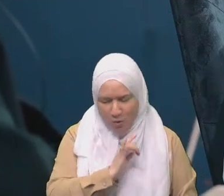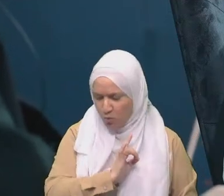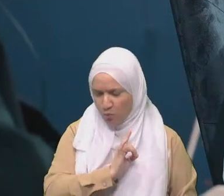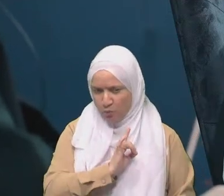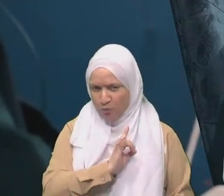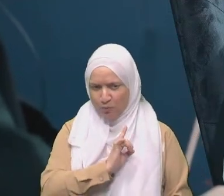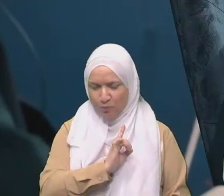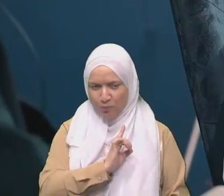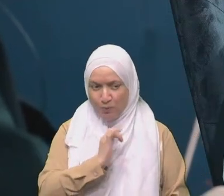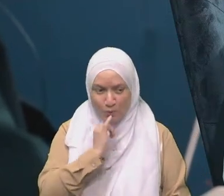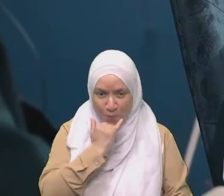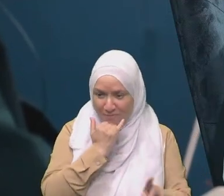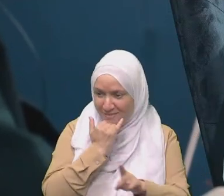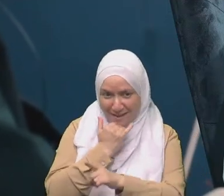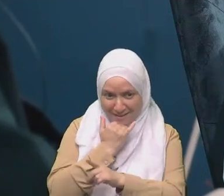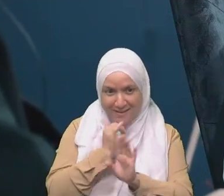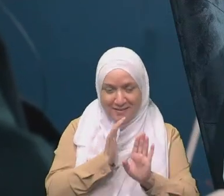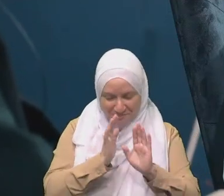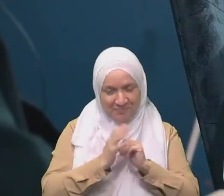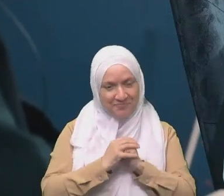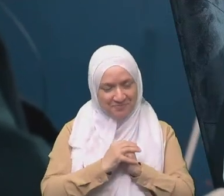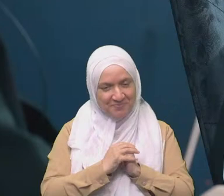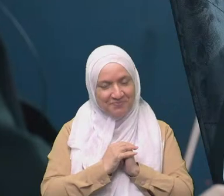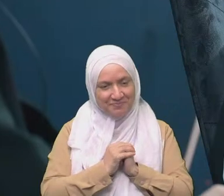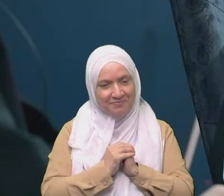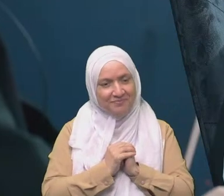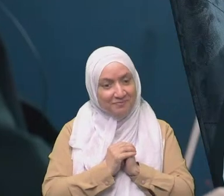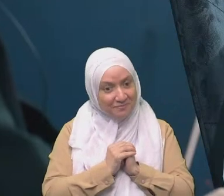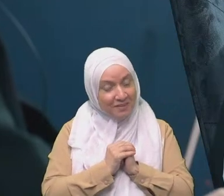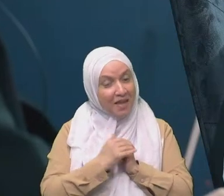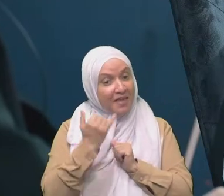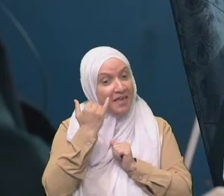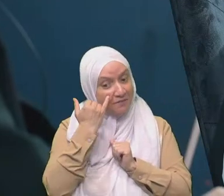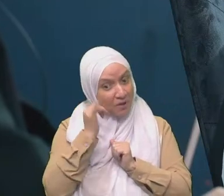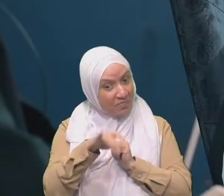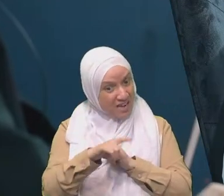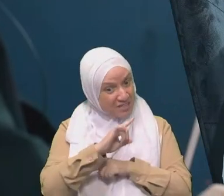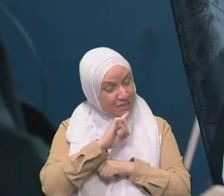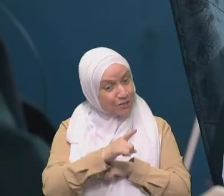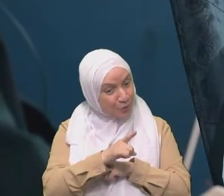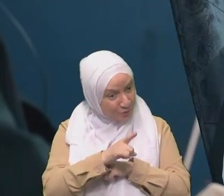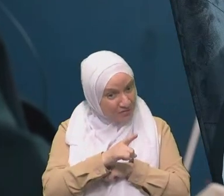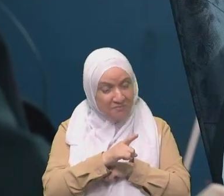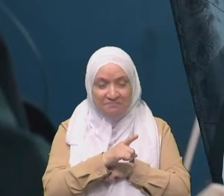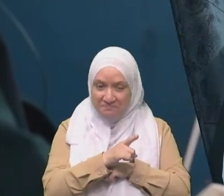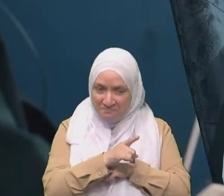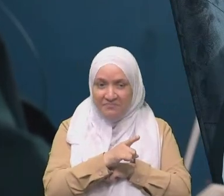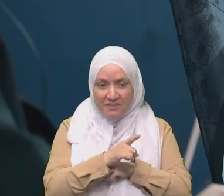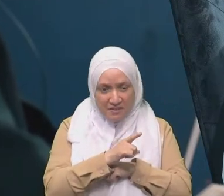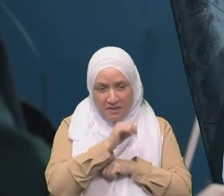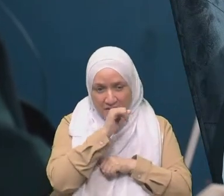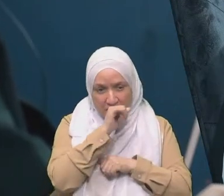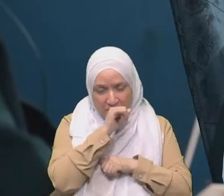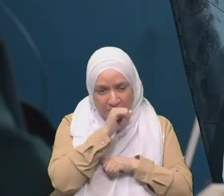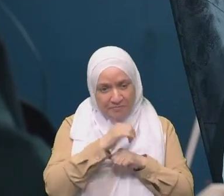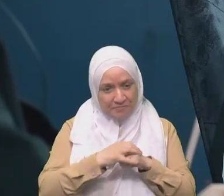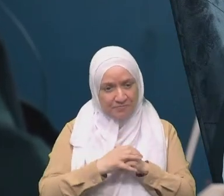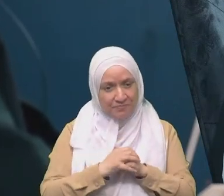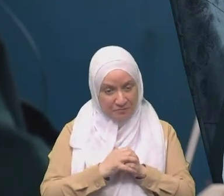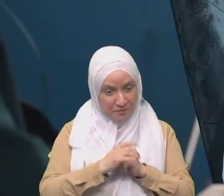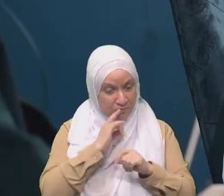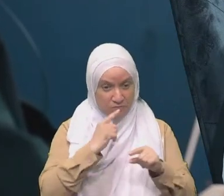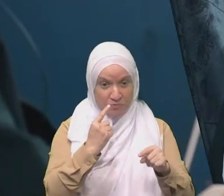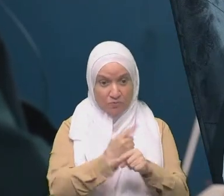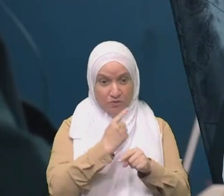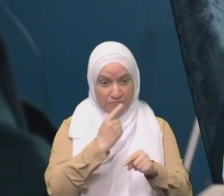كذلك لم يكن أحد يعد من المتقين. If that was the case, to be a righteous, you need to be completely flawless, have no sins, because no